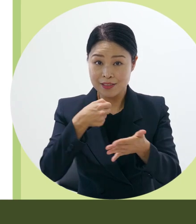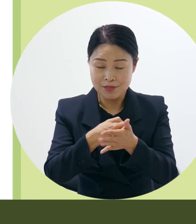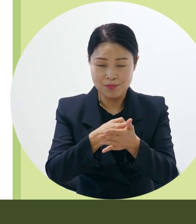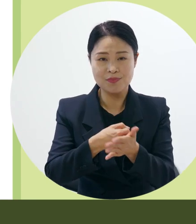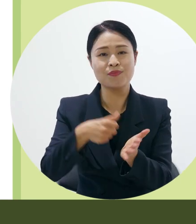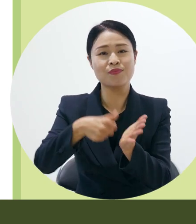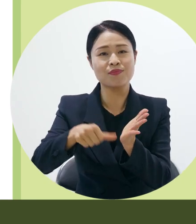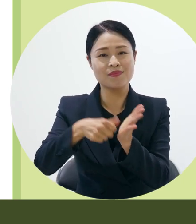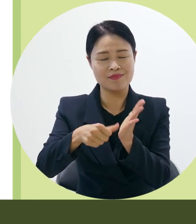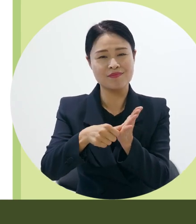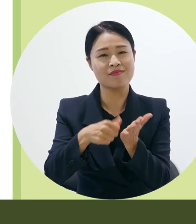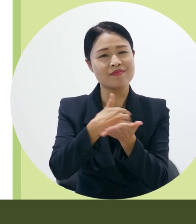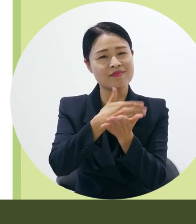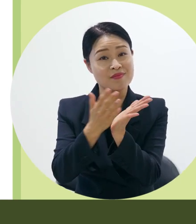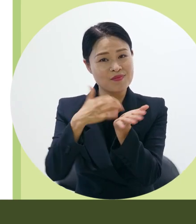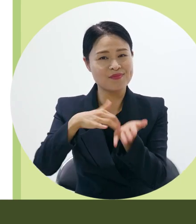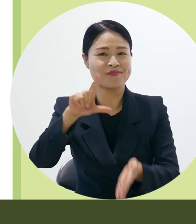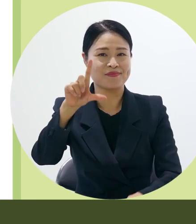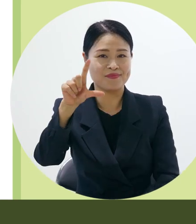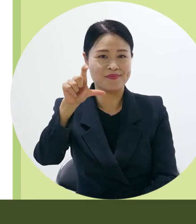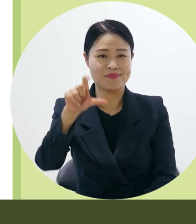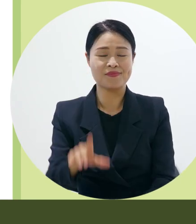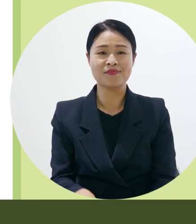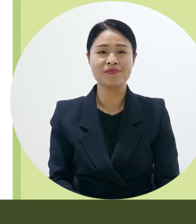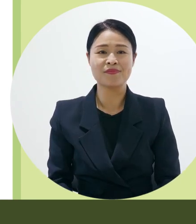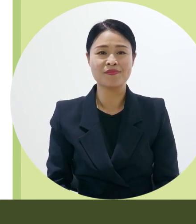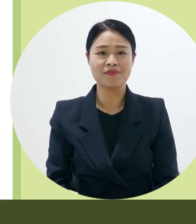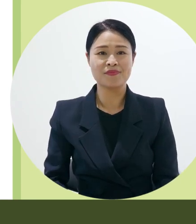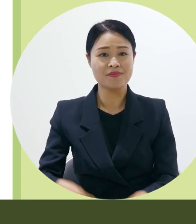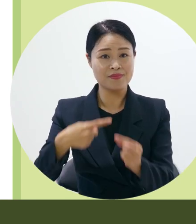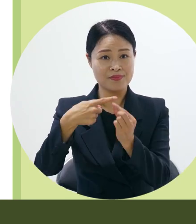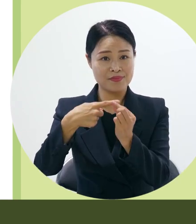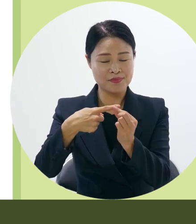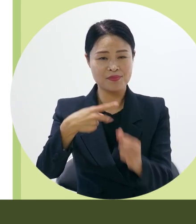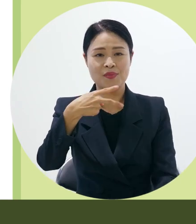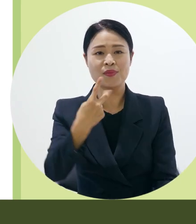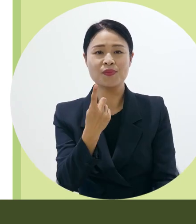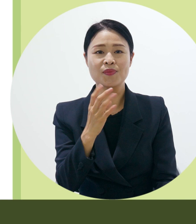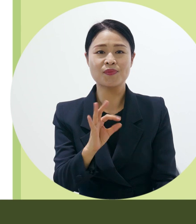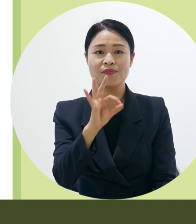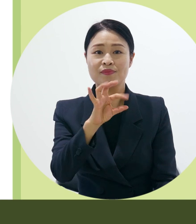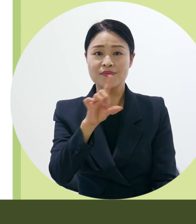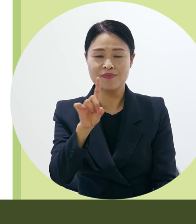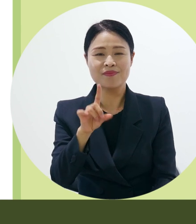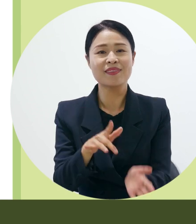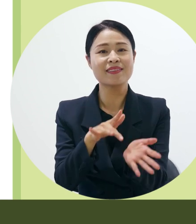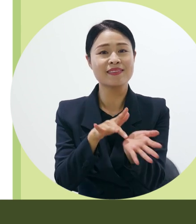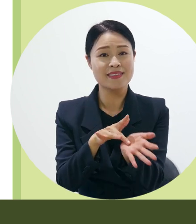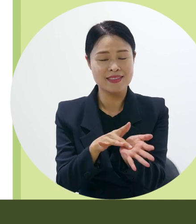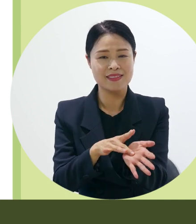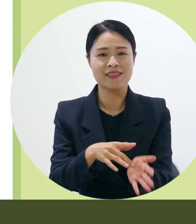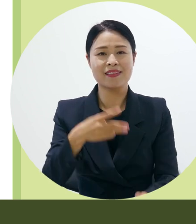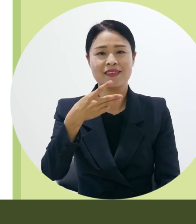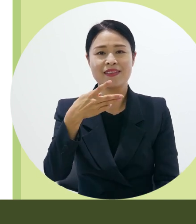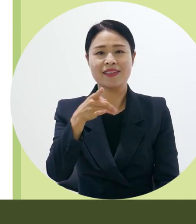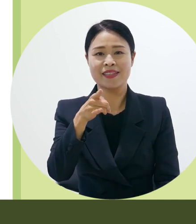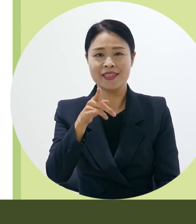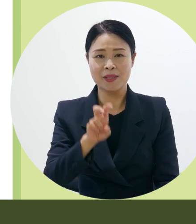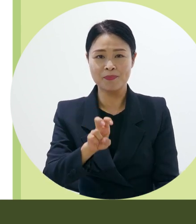고시 지정 15개 품목은 다음과 같습니다. 1. 동아제약의